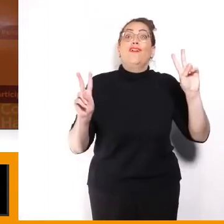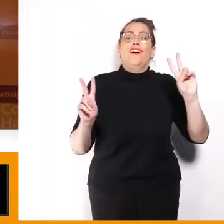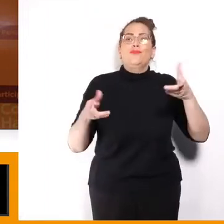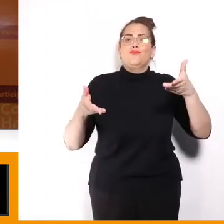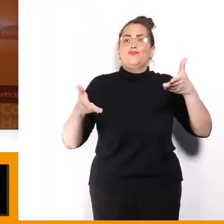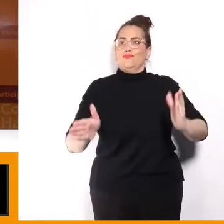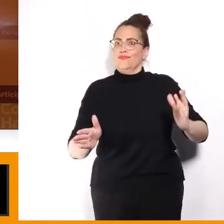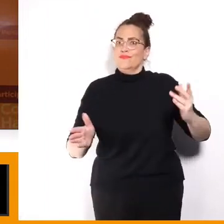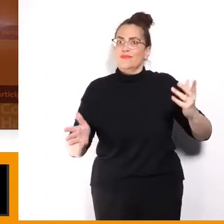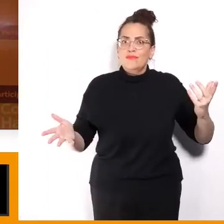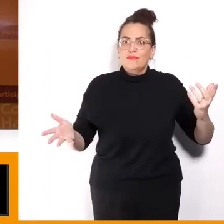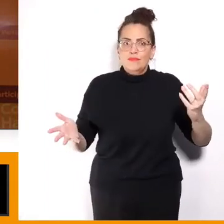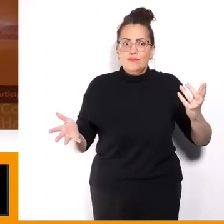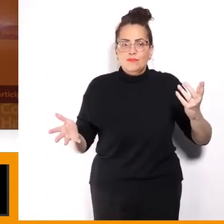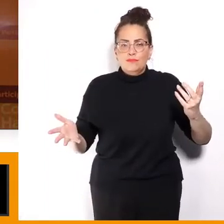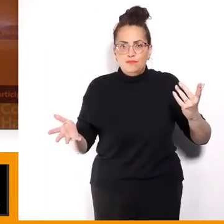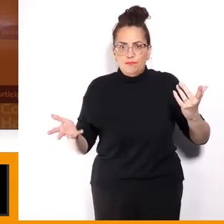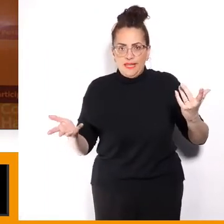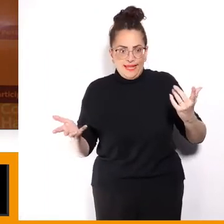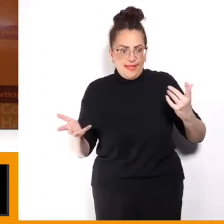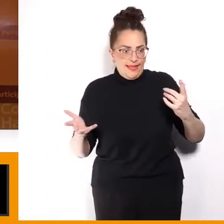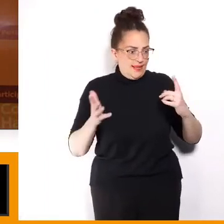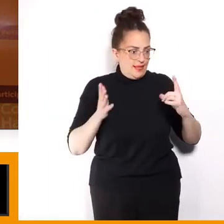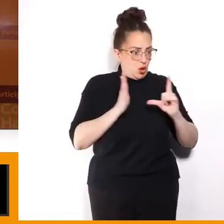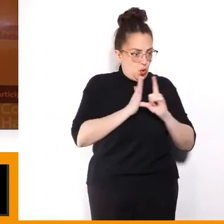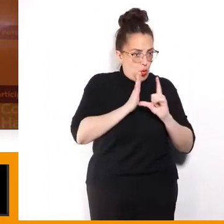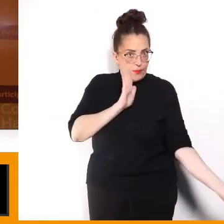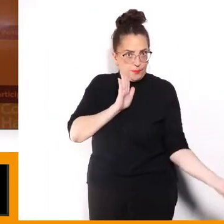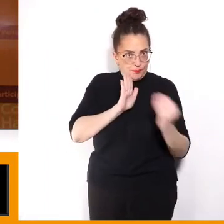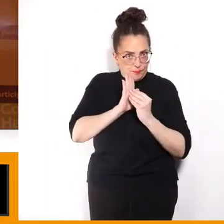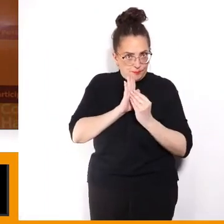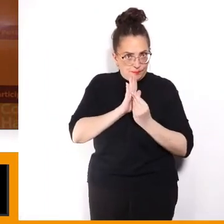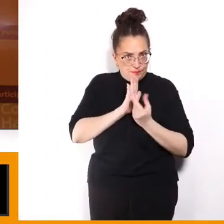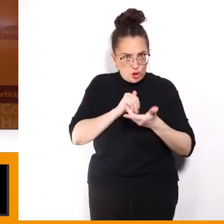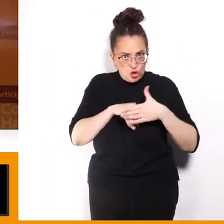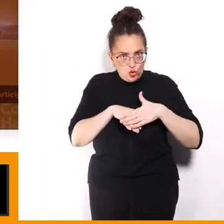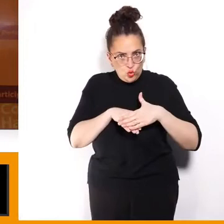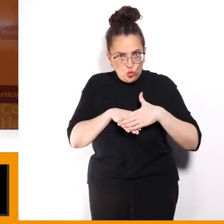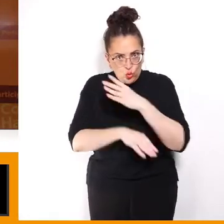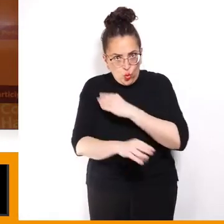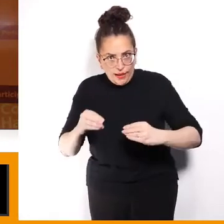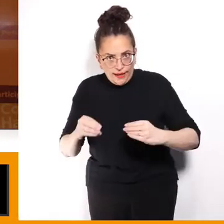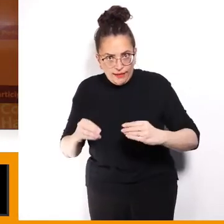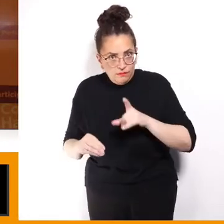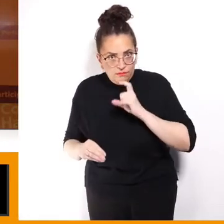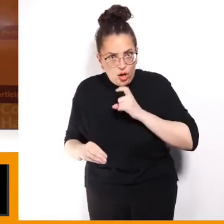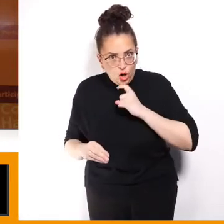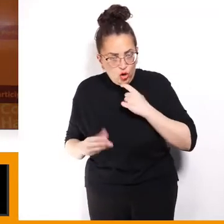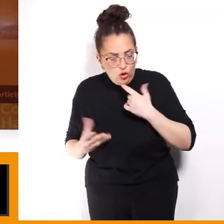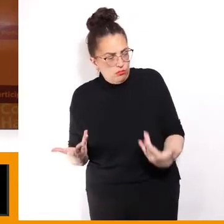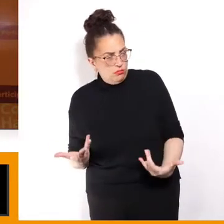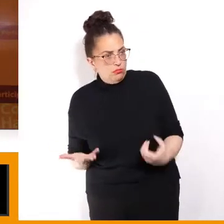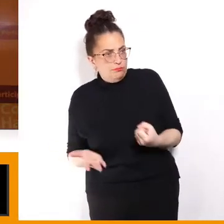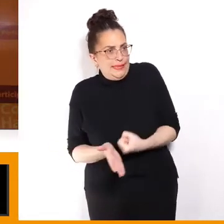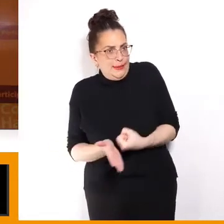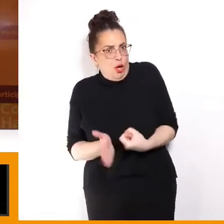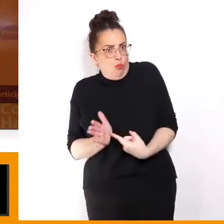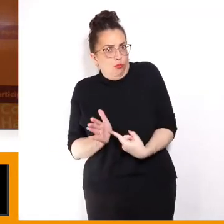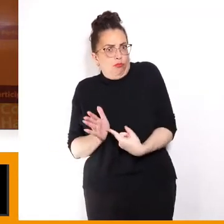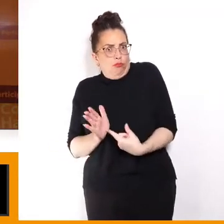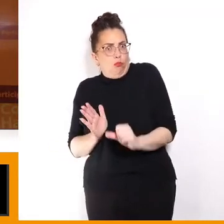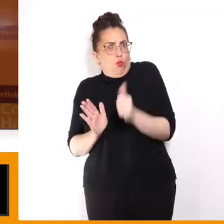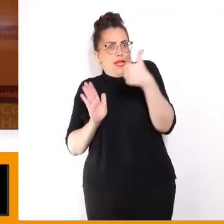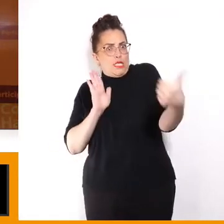commencez déjà par appliquer la loi de 2005. Hein, et aujourd'hui, voilà. Donc ça, c'est un élément qui est pendant dans toute nos réflexions en matière notamment de protection sociale